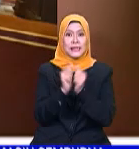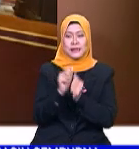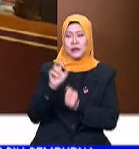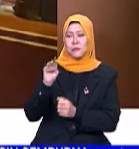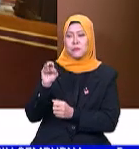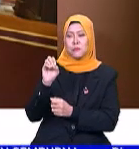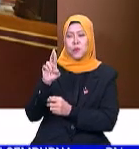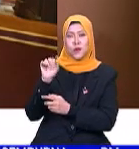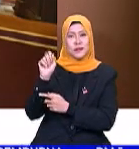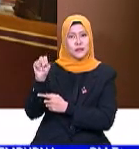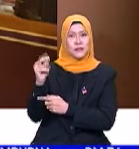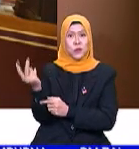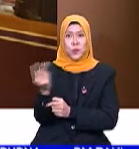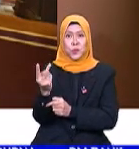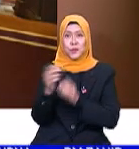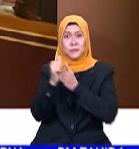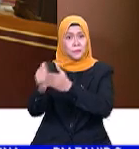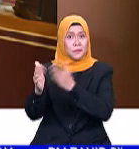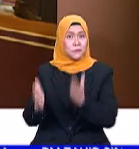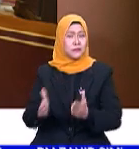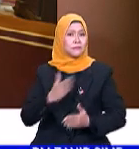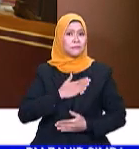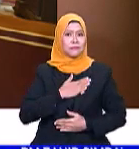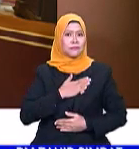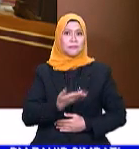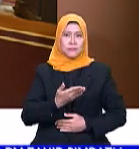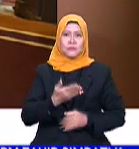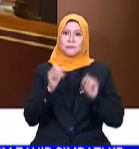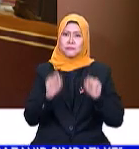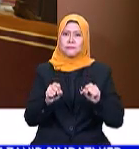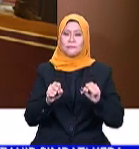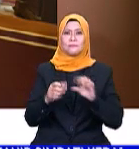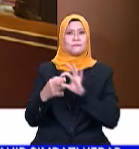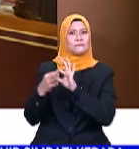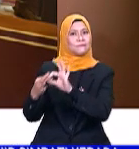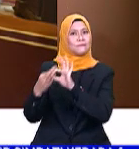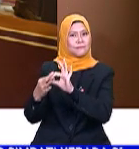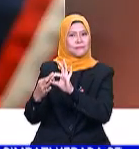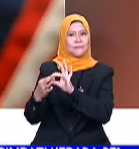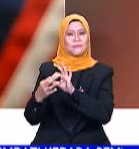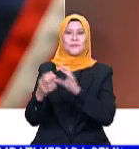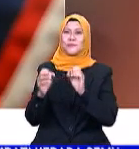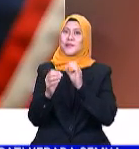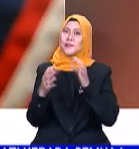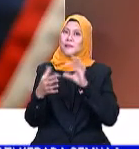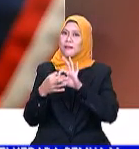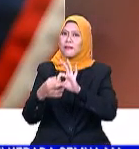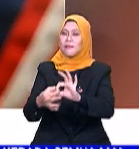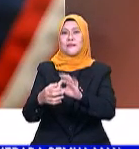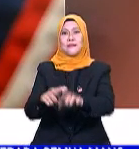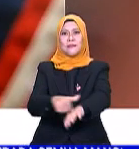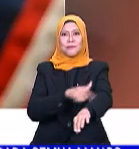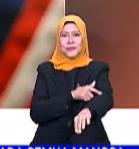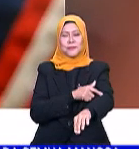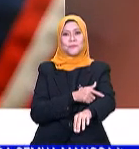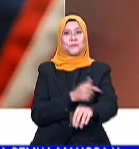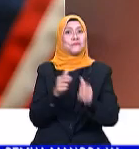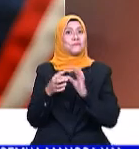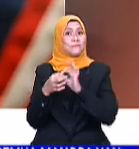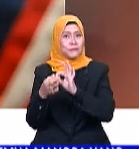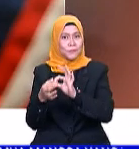ini, kedua-dua pemimpin menyatakan komitmen untuk mengukuhkan lagi hubungan erat yang telah lama terjalin antara Malaysia dan